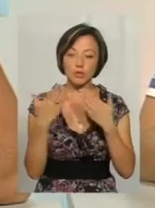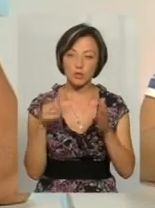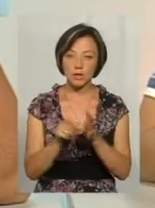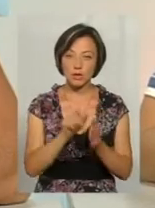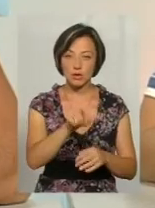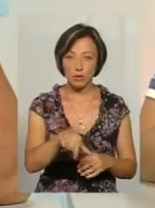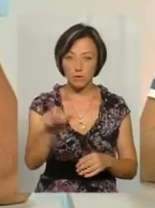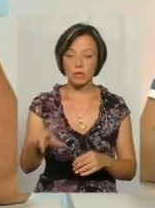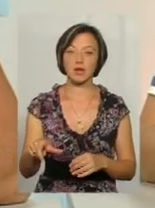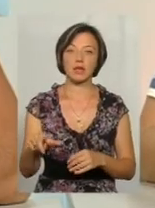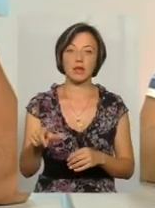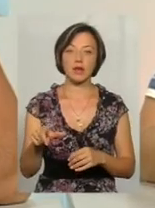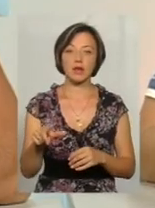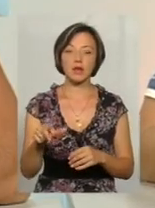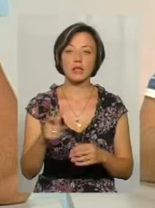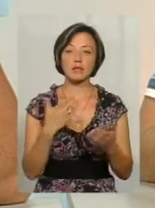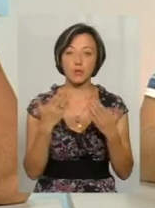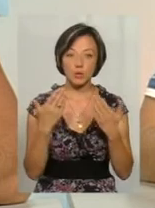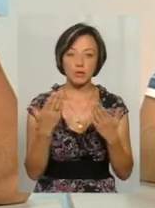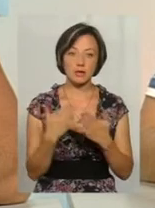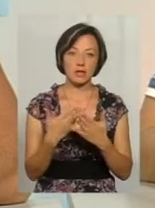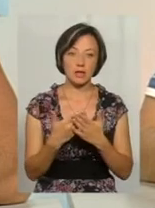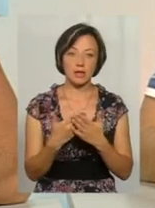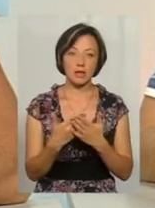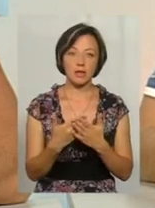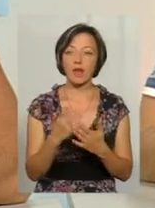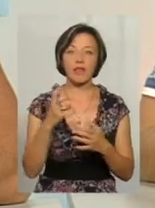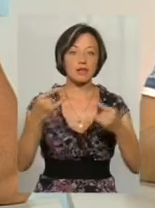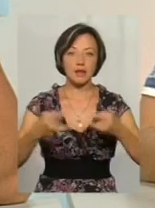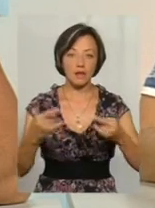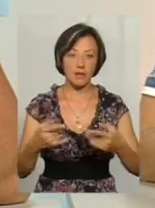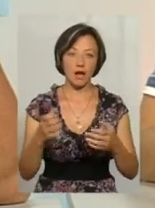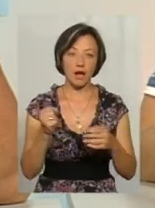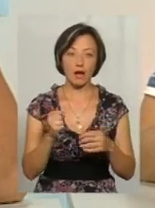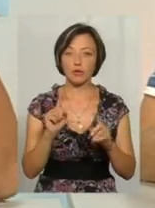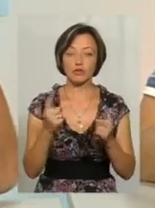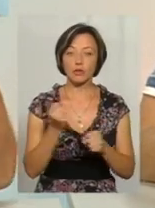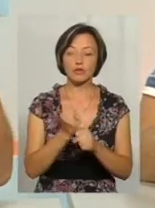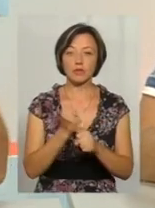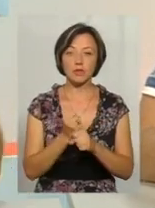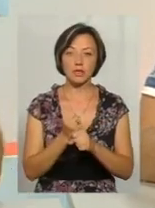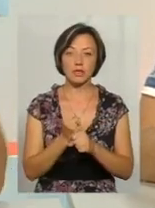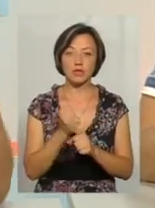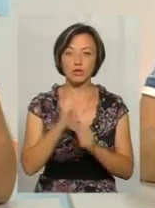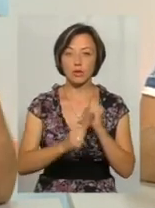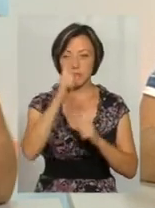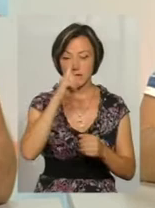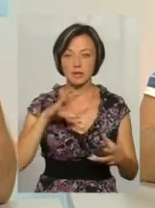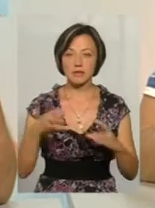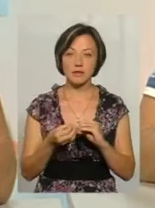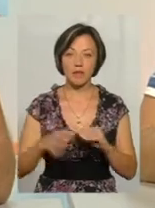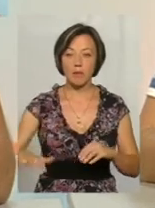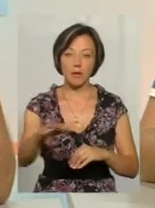людьми, безпосередньо спілкуйтеся там, наприклад, не з екрані телевізора, а чому не зробити щомісячний звіт на